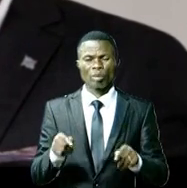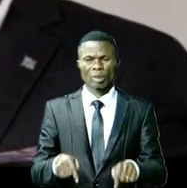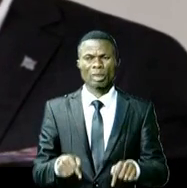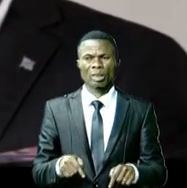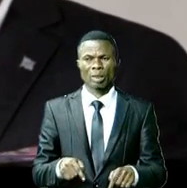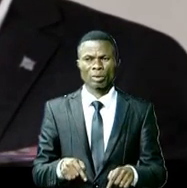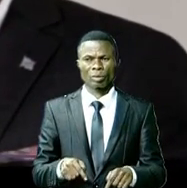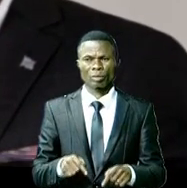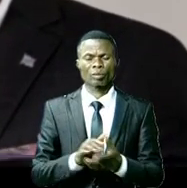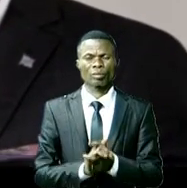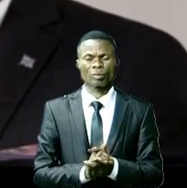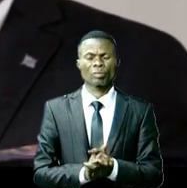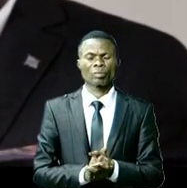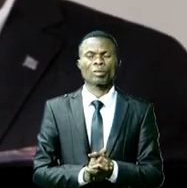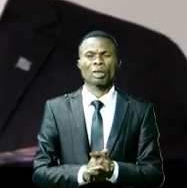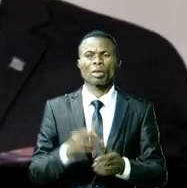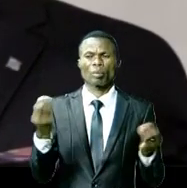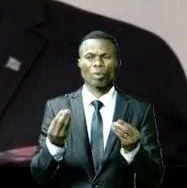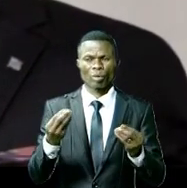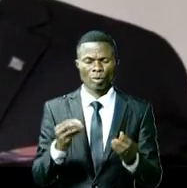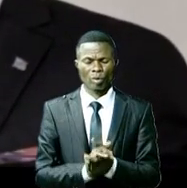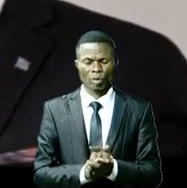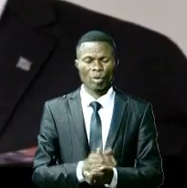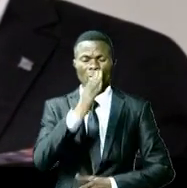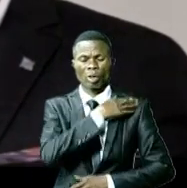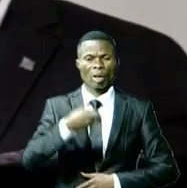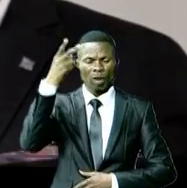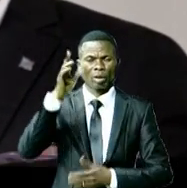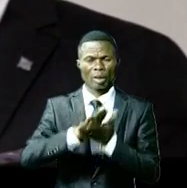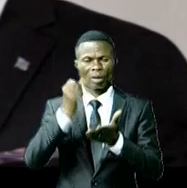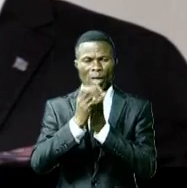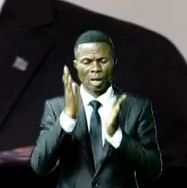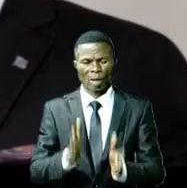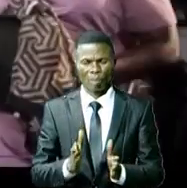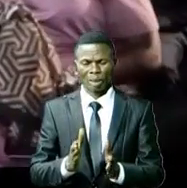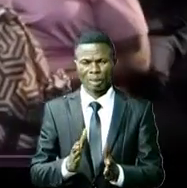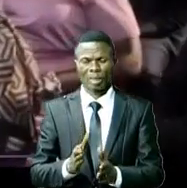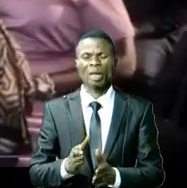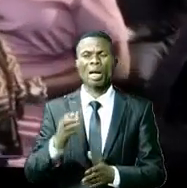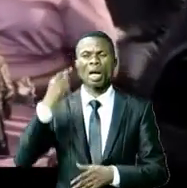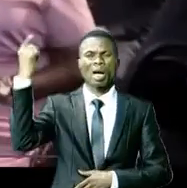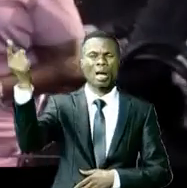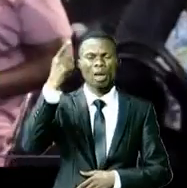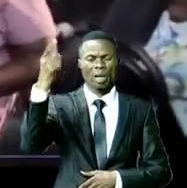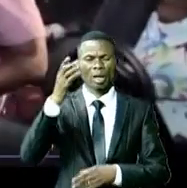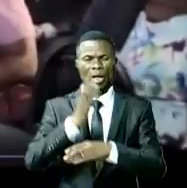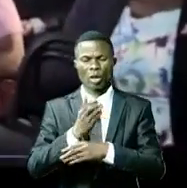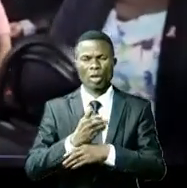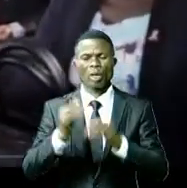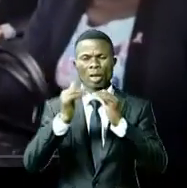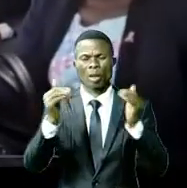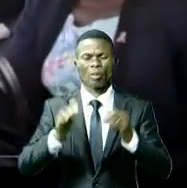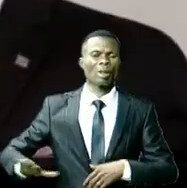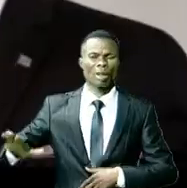prestigieux de la diplomatie congolaise suite à notre élévation au rang d'ambassadeur international de la jeunesse pour la paix par le Conseil universel de la paix des